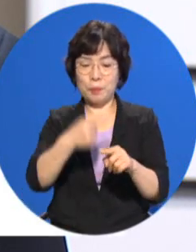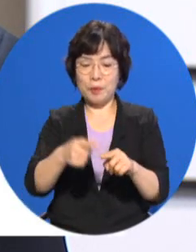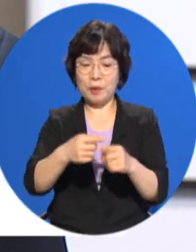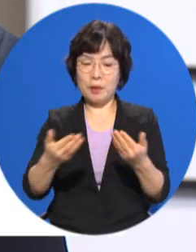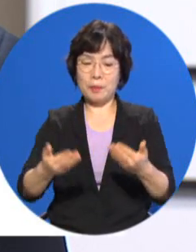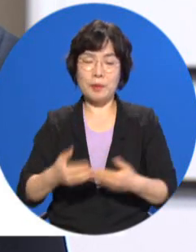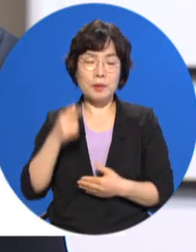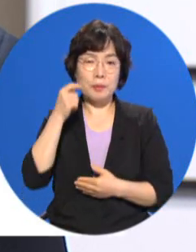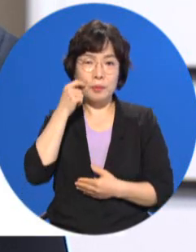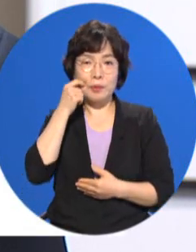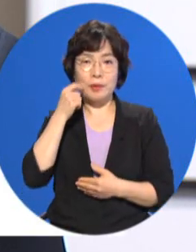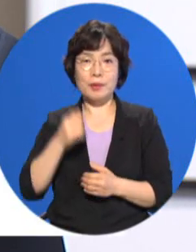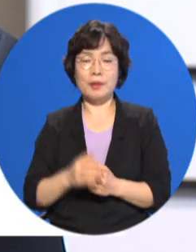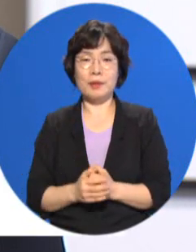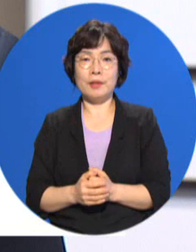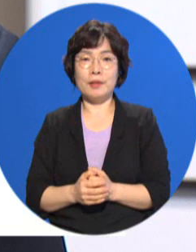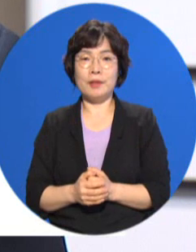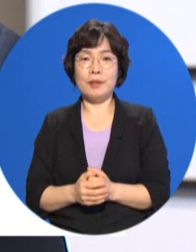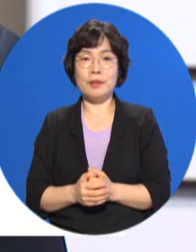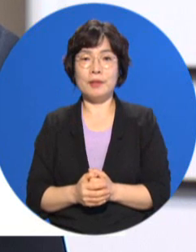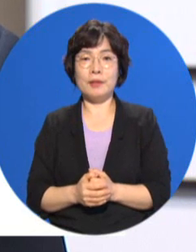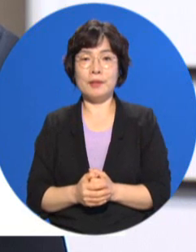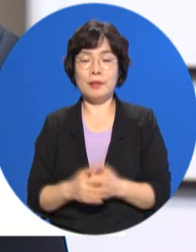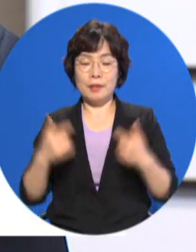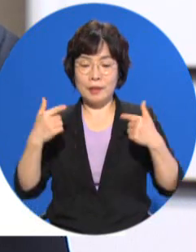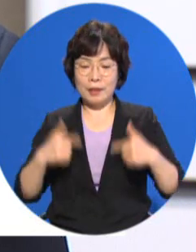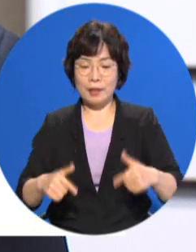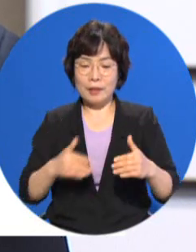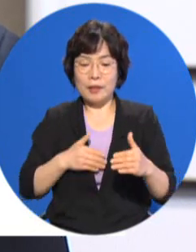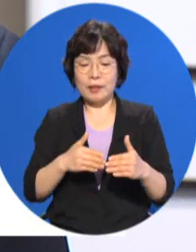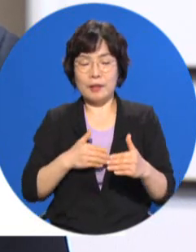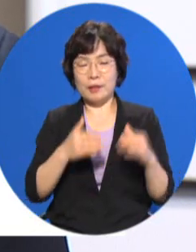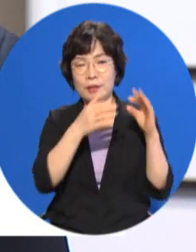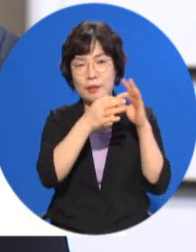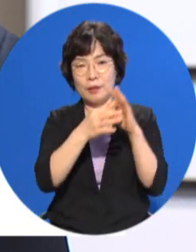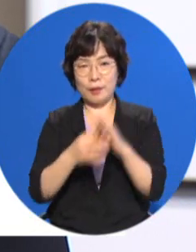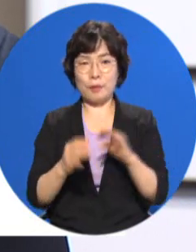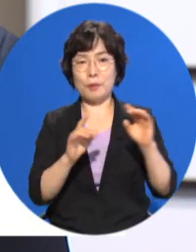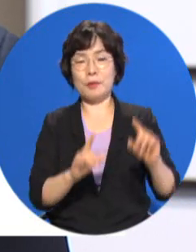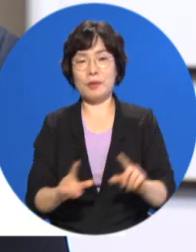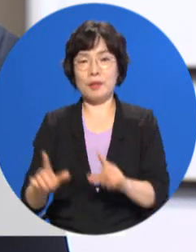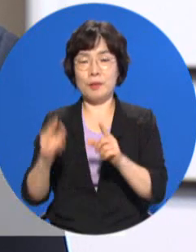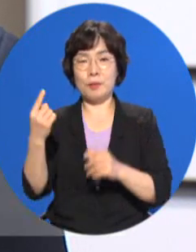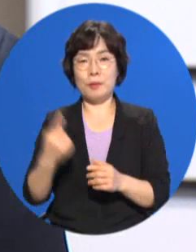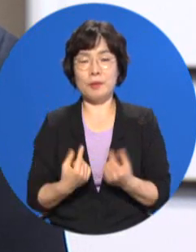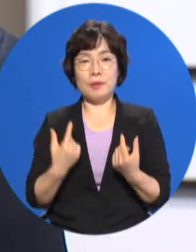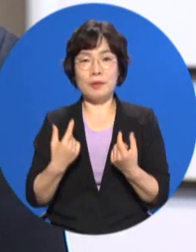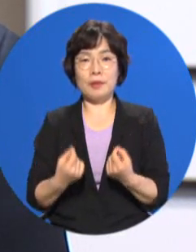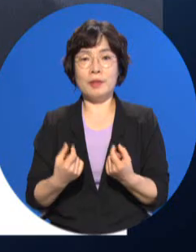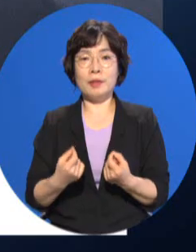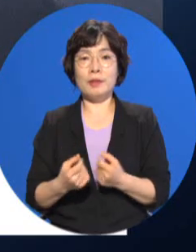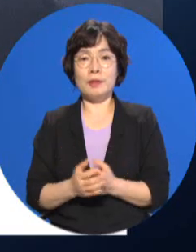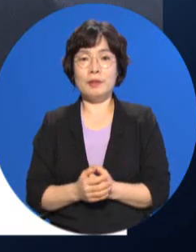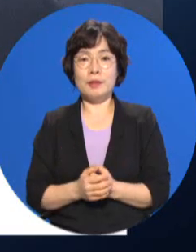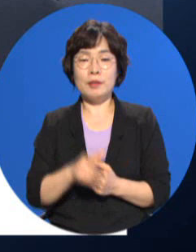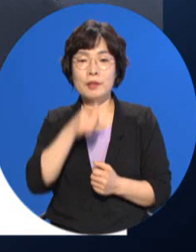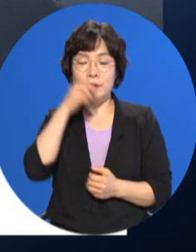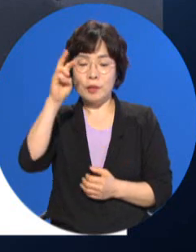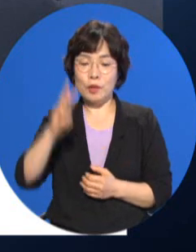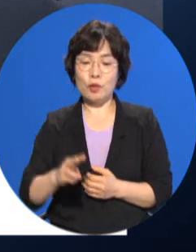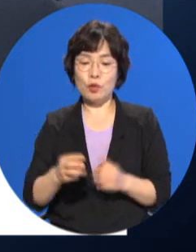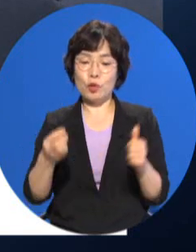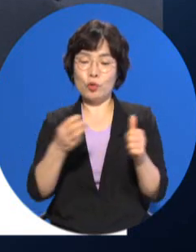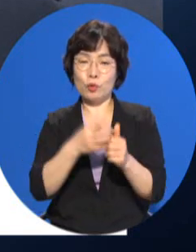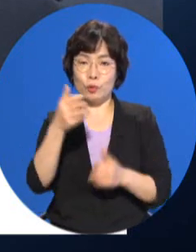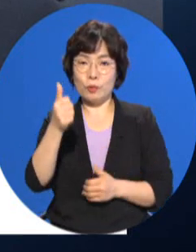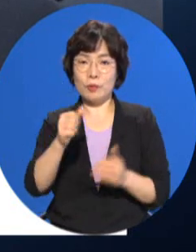받지 못하는 곳이 되다 보니까 항시 긴장된 삶을 살아왔던 것 같습니다. 여천 군수